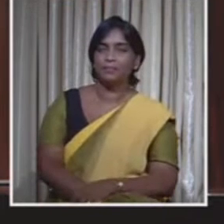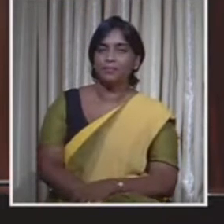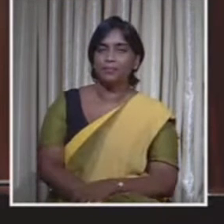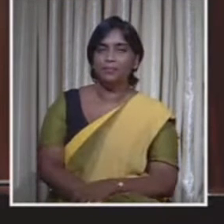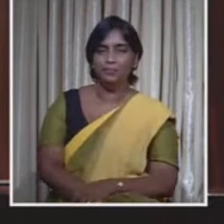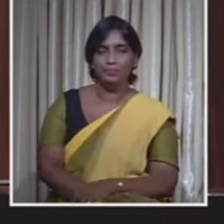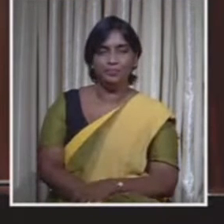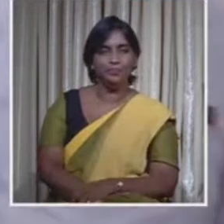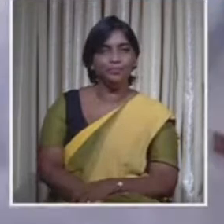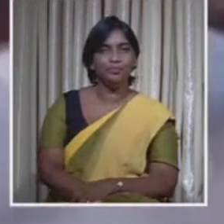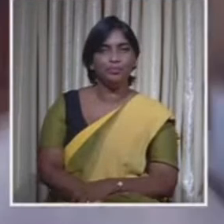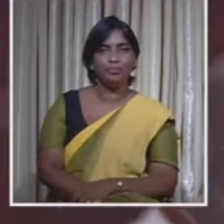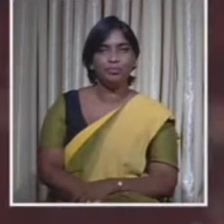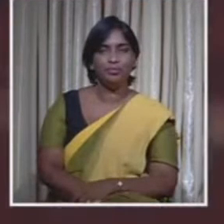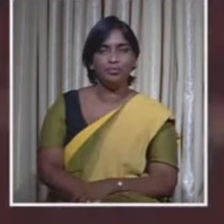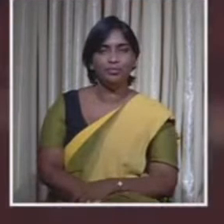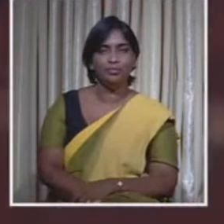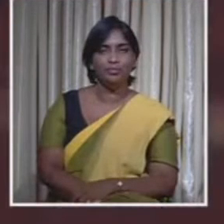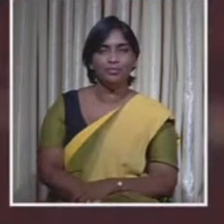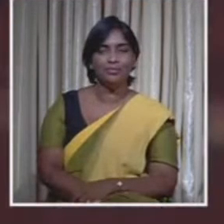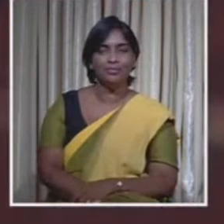නෑ නෑ නෑ මේ වෙක් උනර වදා නැතු ගන්න